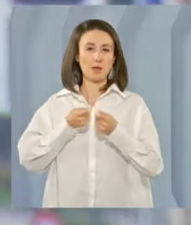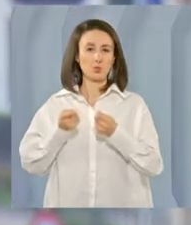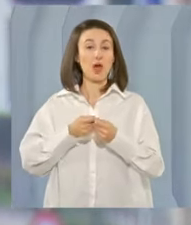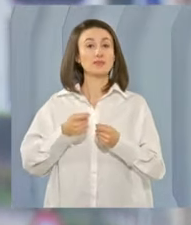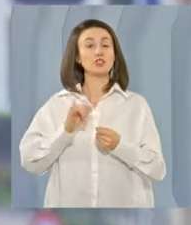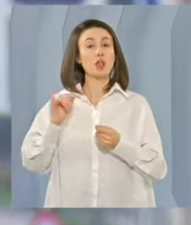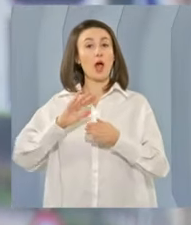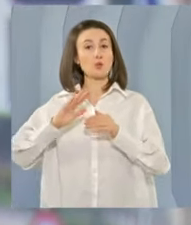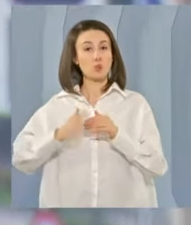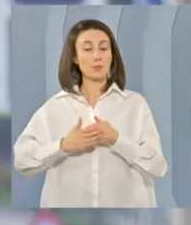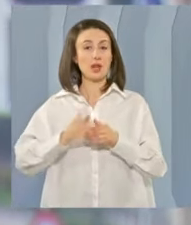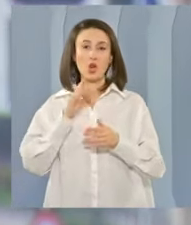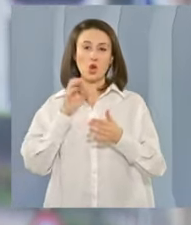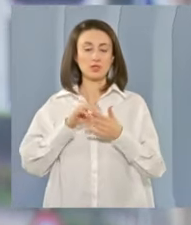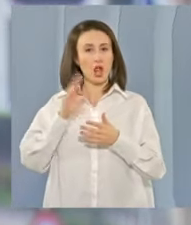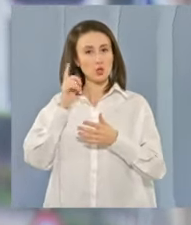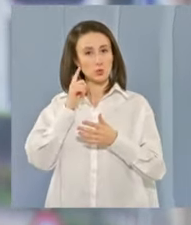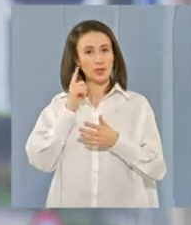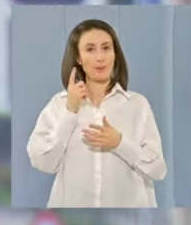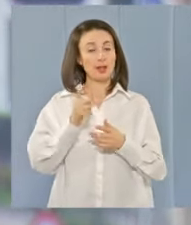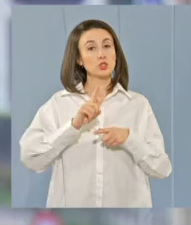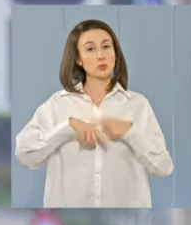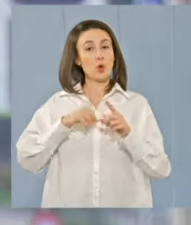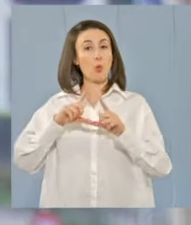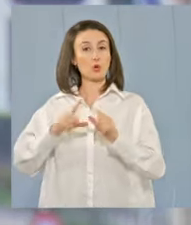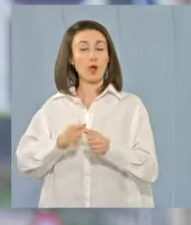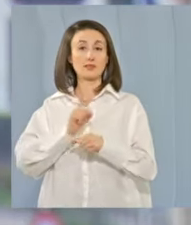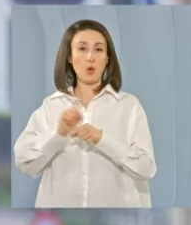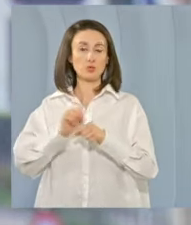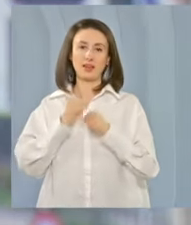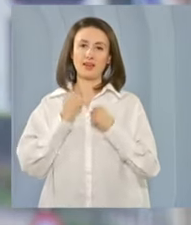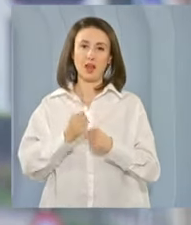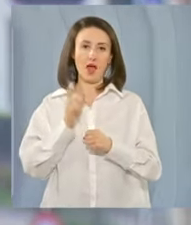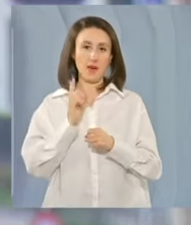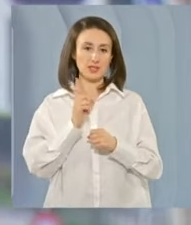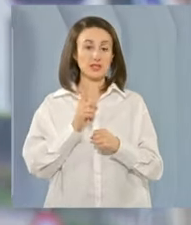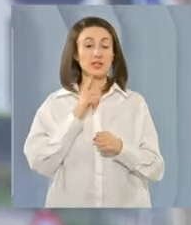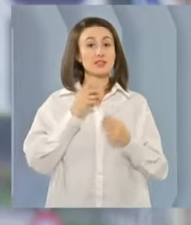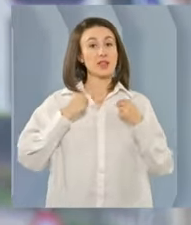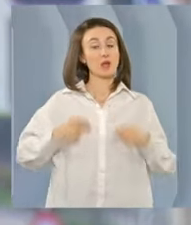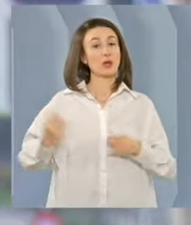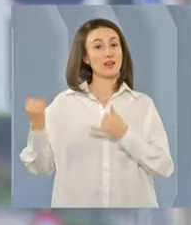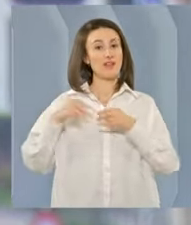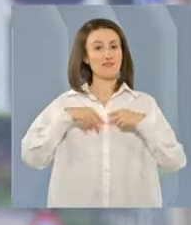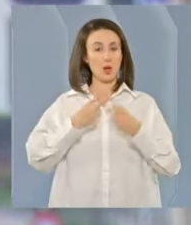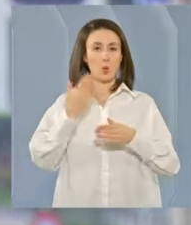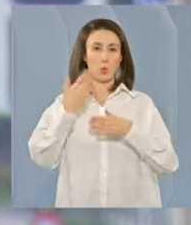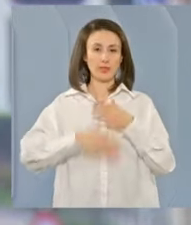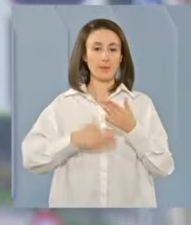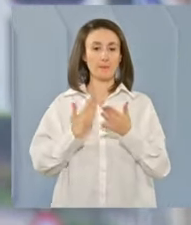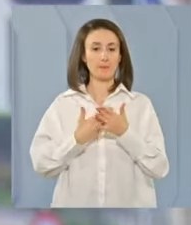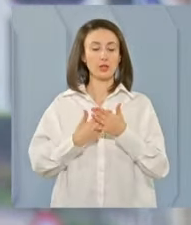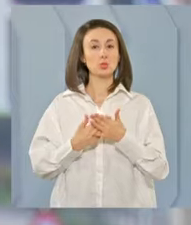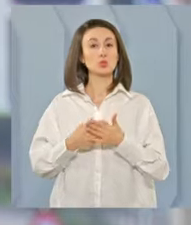cei din jurul ei, în loc să-l asculte pe el, și după ce și-au aruncat acuze grele și amenințări, senatoarea revine cu un ultimatum pentru